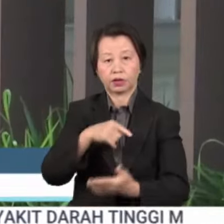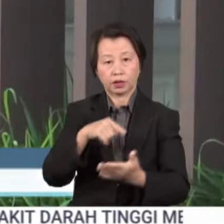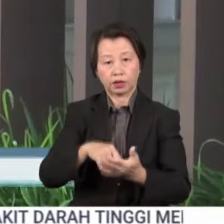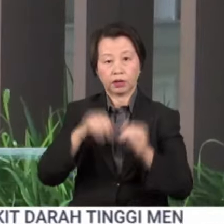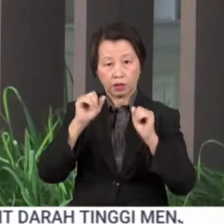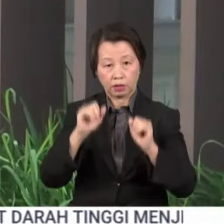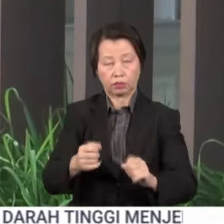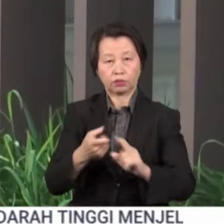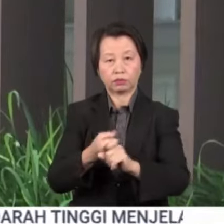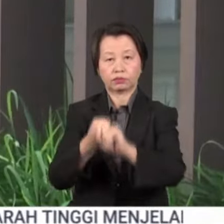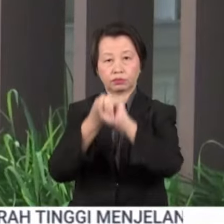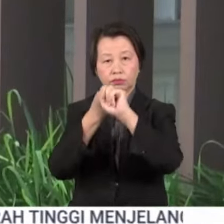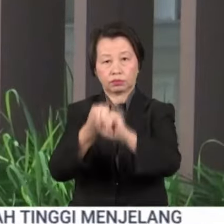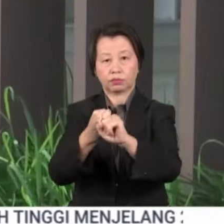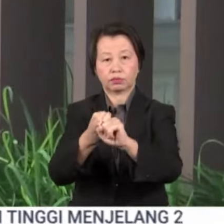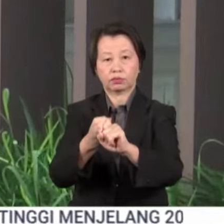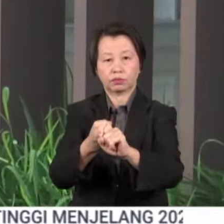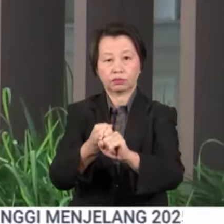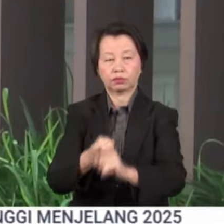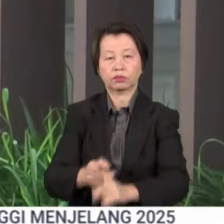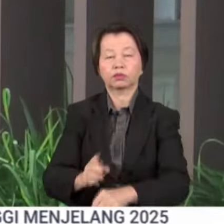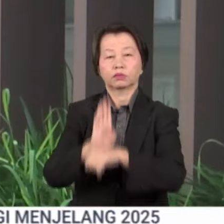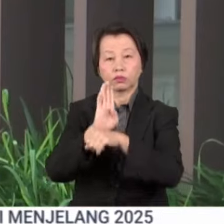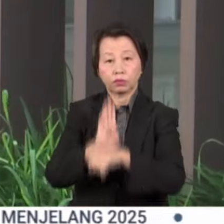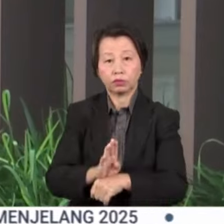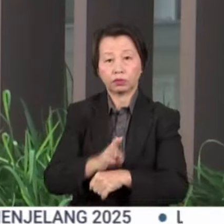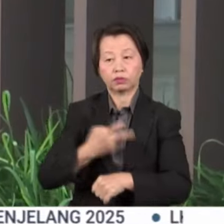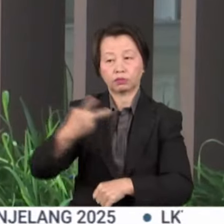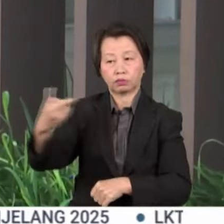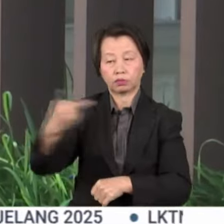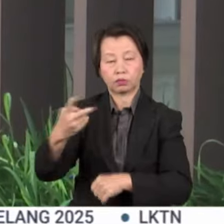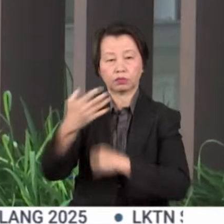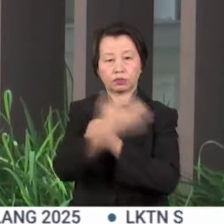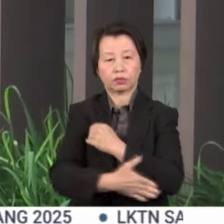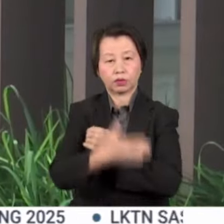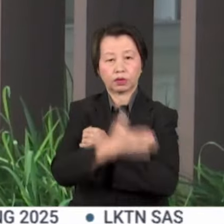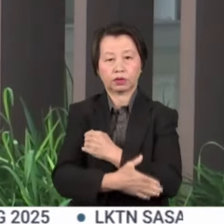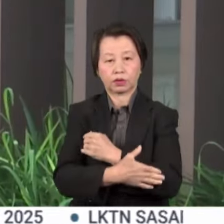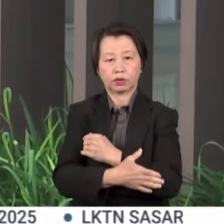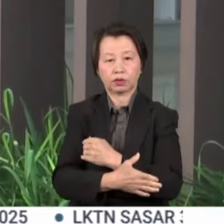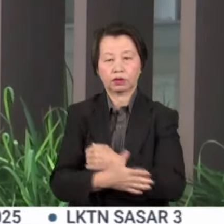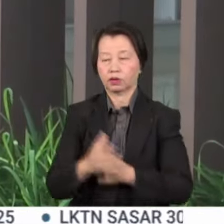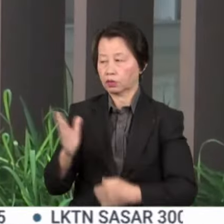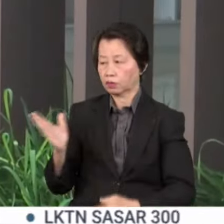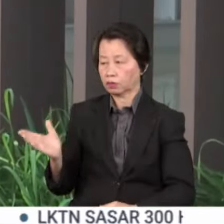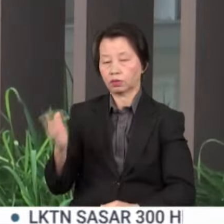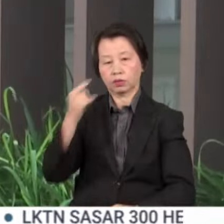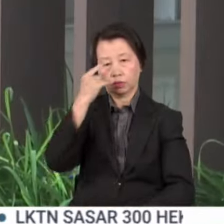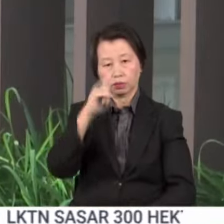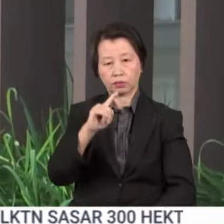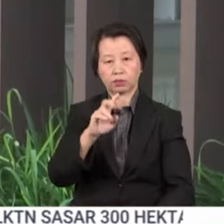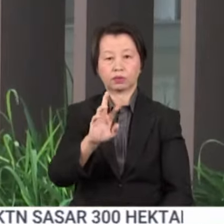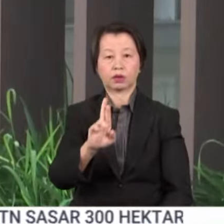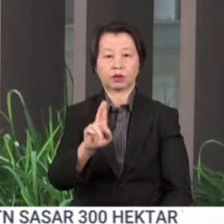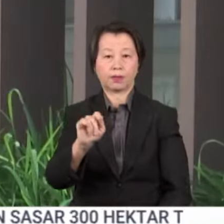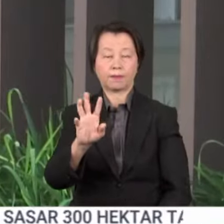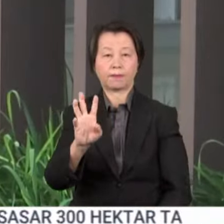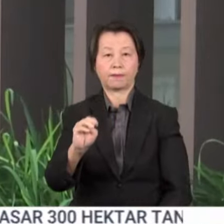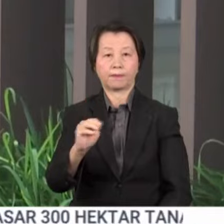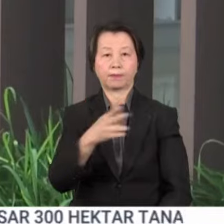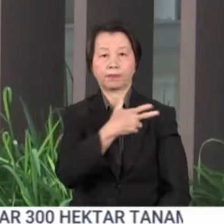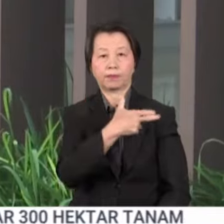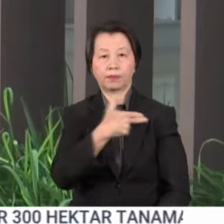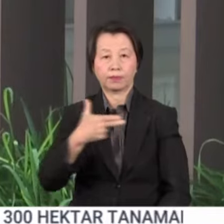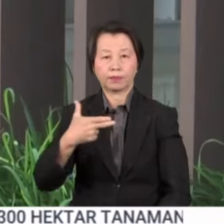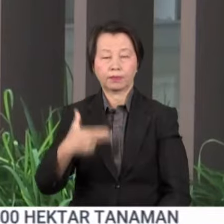dapat mengukuhkan ikatan kebudayaan antara kedua-dua pihak. Samsia Samsi, RTM